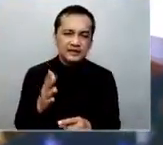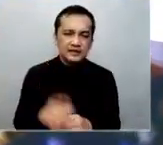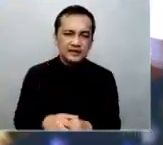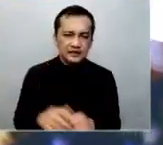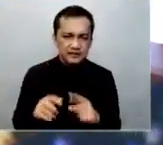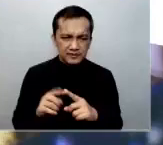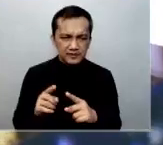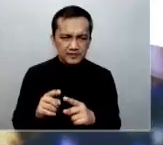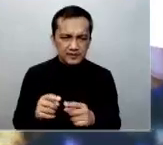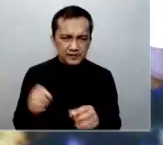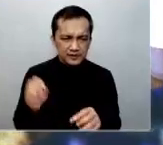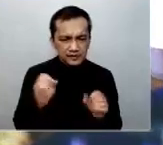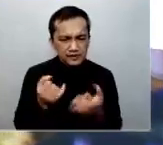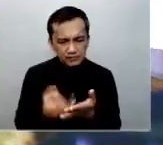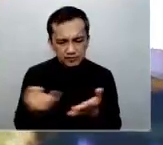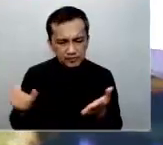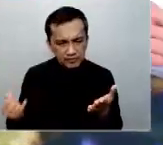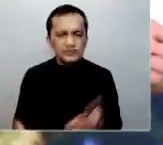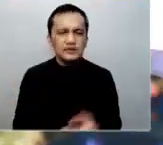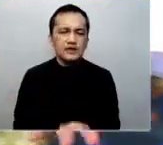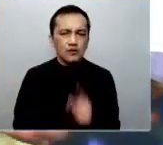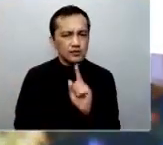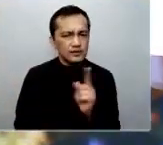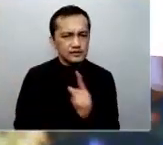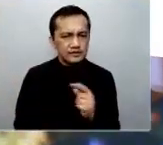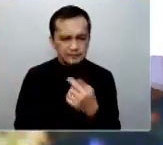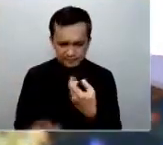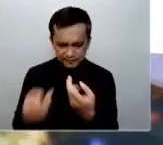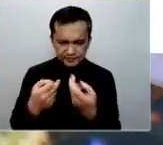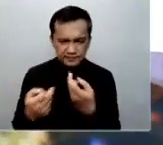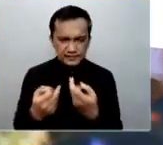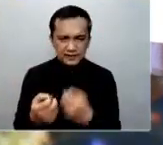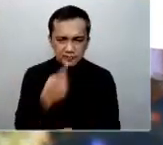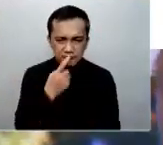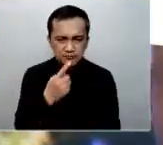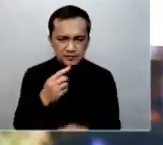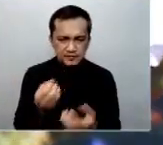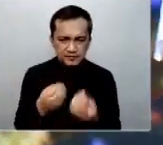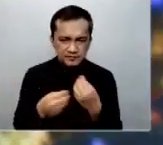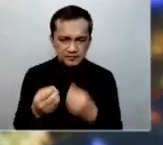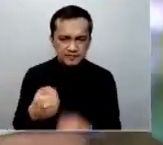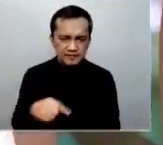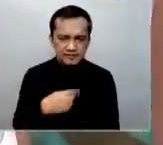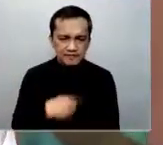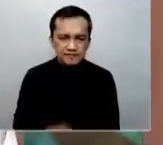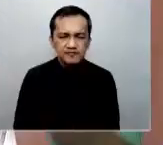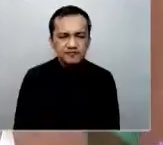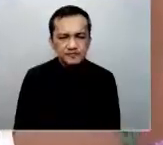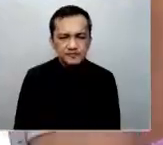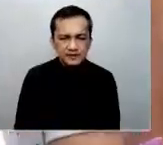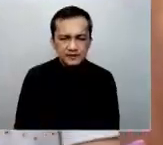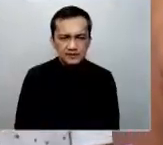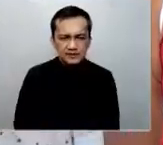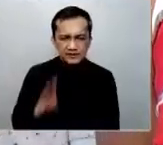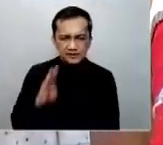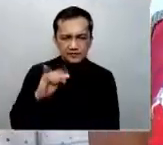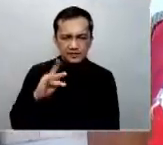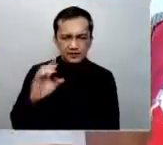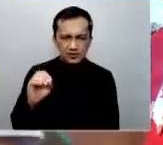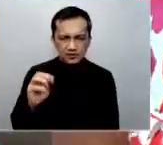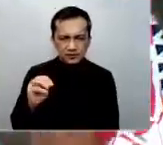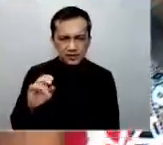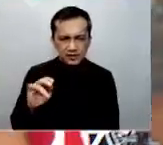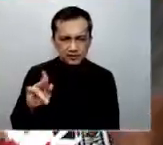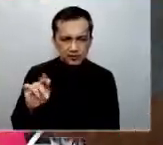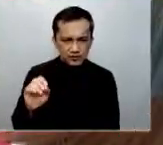sangkap. Okay, so ano ba yung mga, kayo na po mag-explain, ano po ba yung kinakain namin ngayon? This is biko, makapuno. Ube,